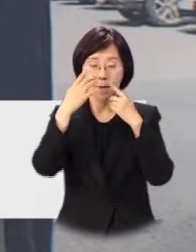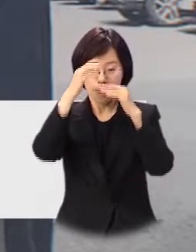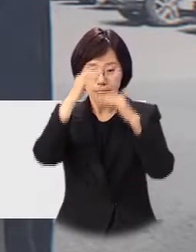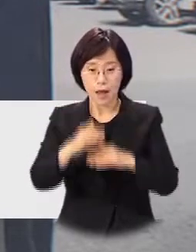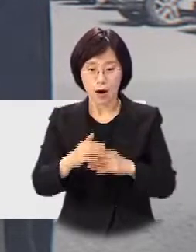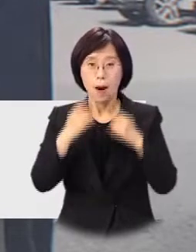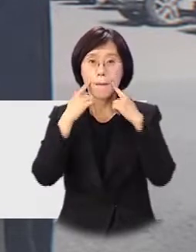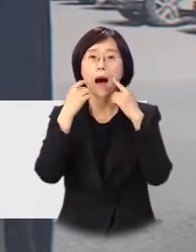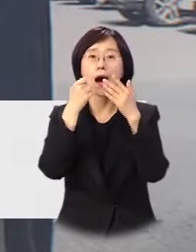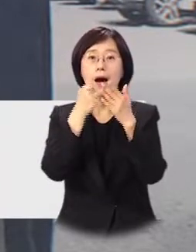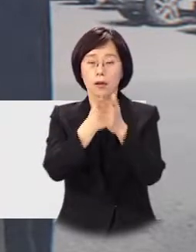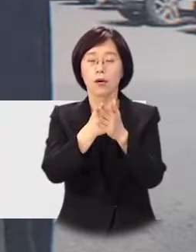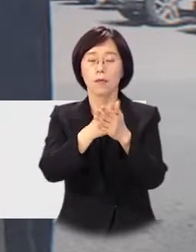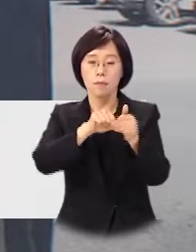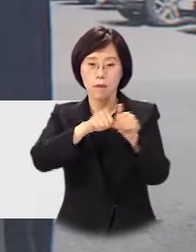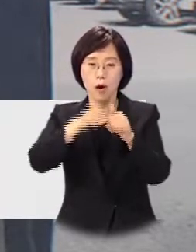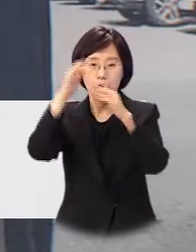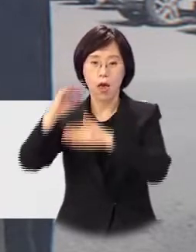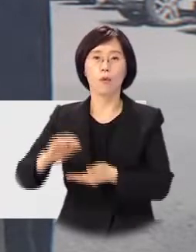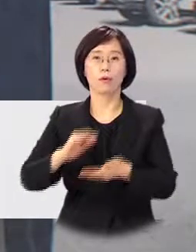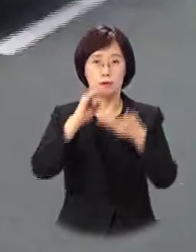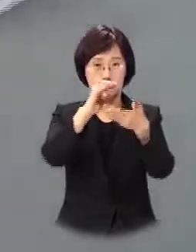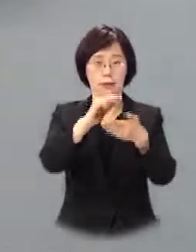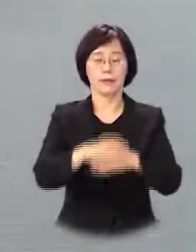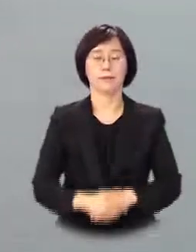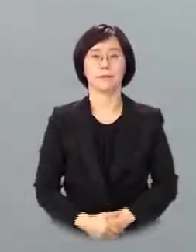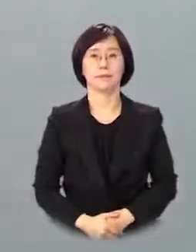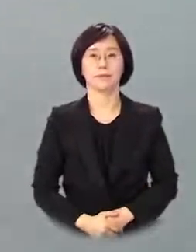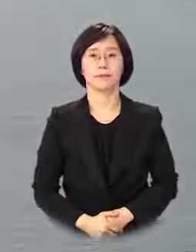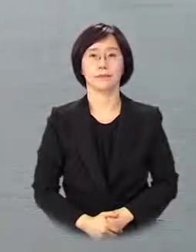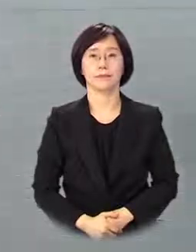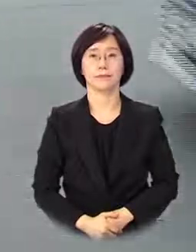내용 남효주 기자가 정리했습니다.